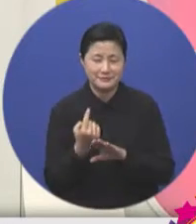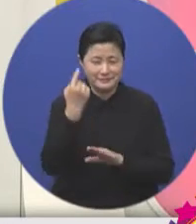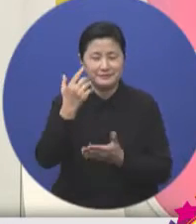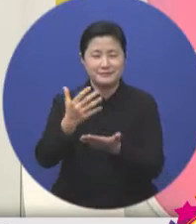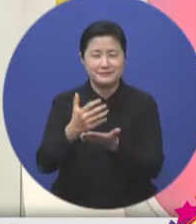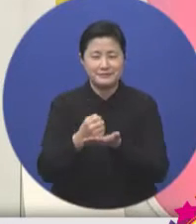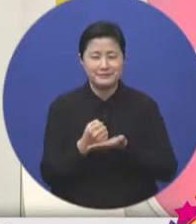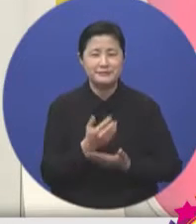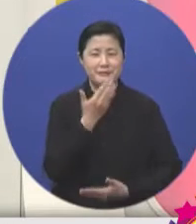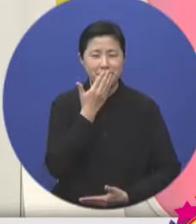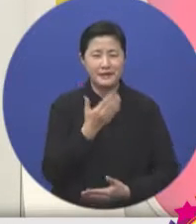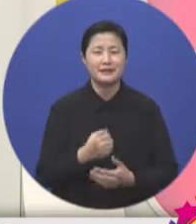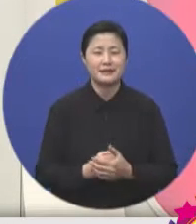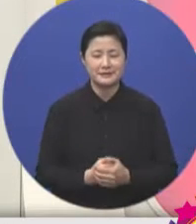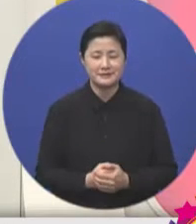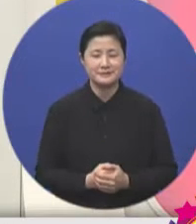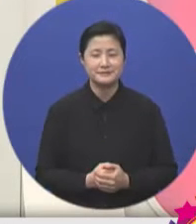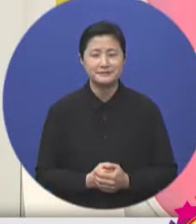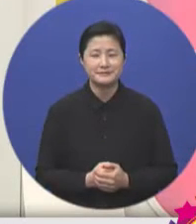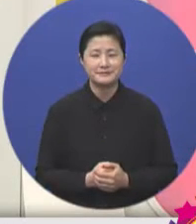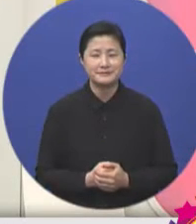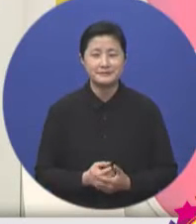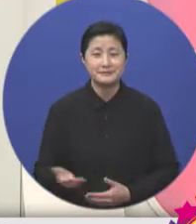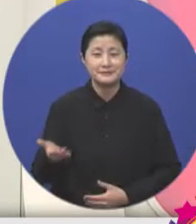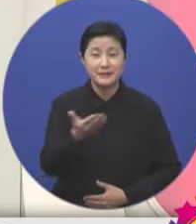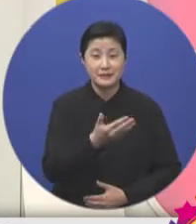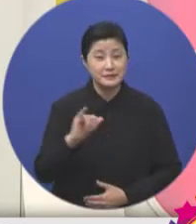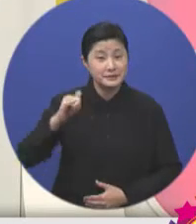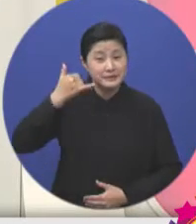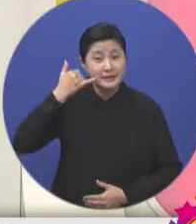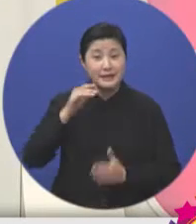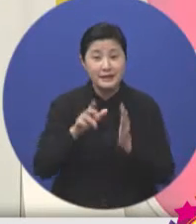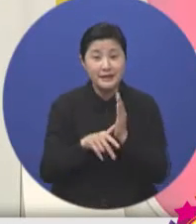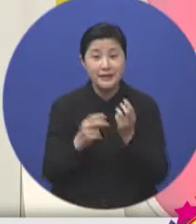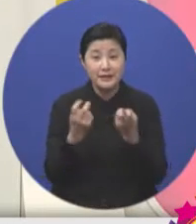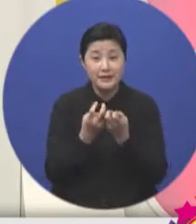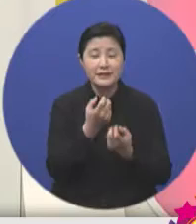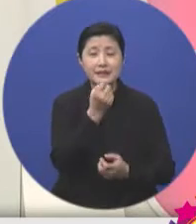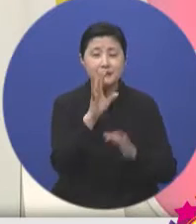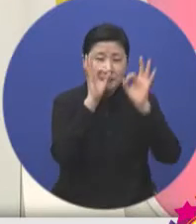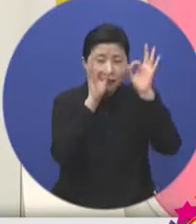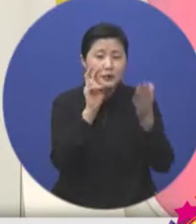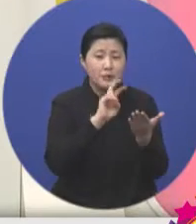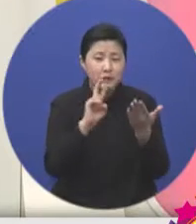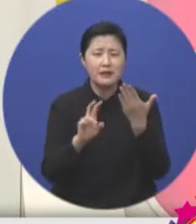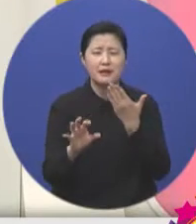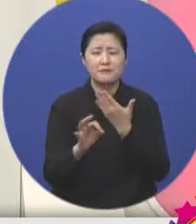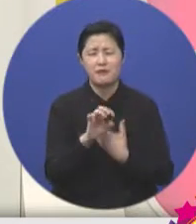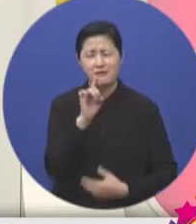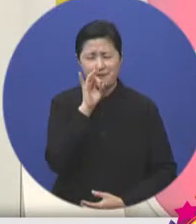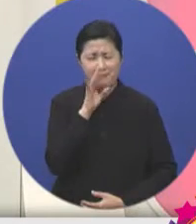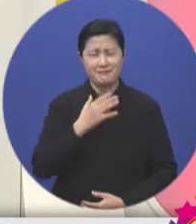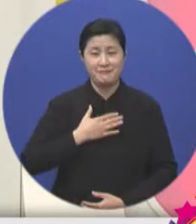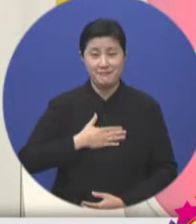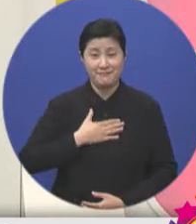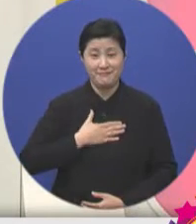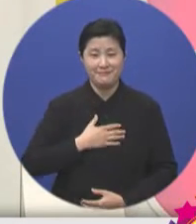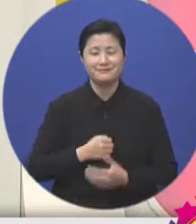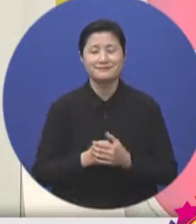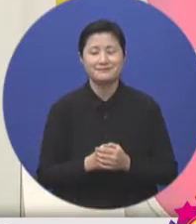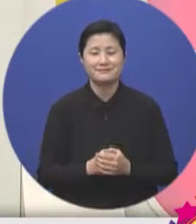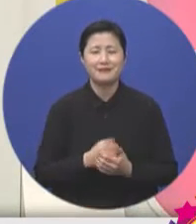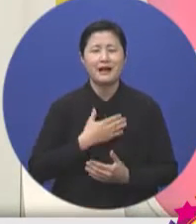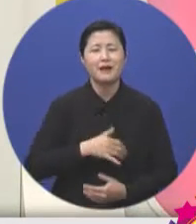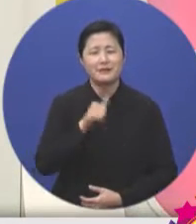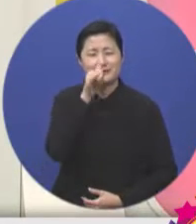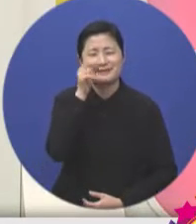받게 되실 것 같습니다. 그렇습니다. 여러분들 전화 주실 때는요 TV 보고 노래하시면 절대로 안 된다는 거 알고